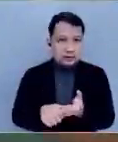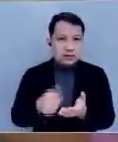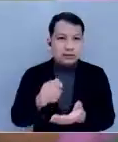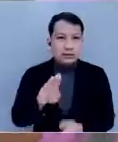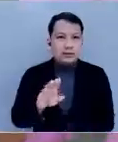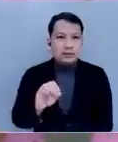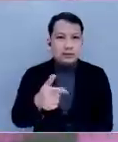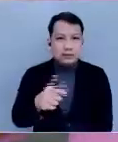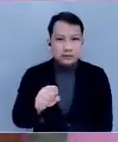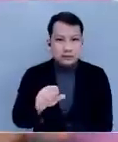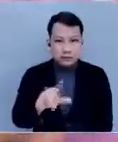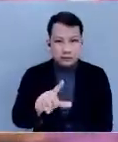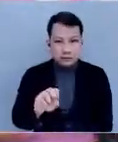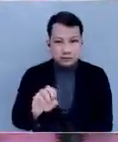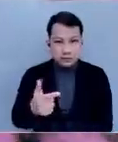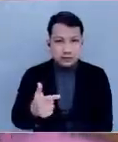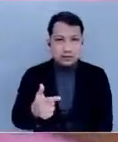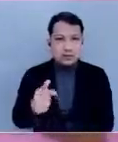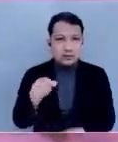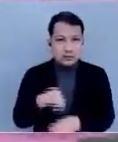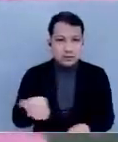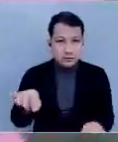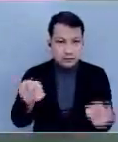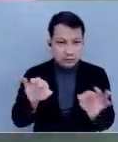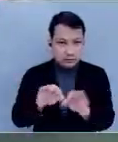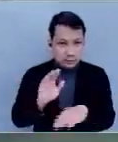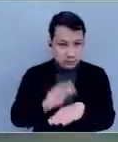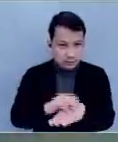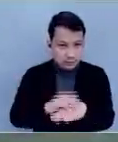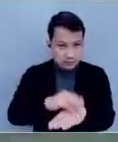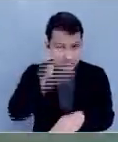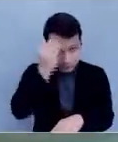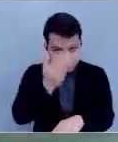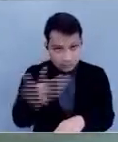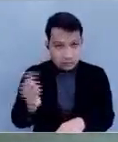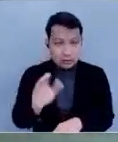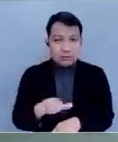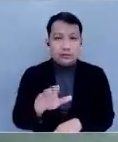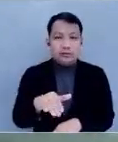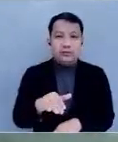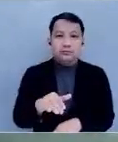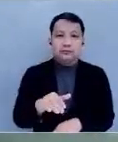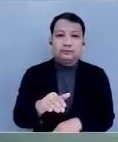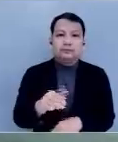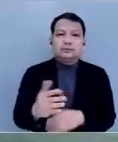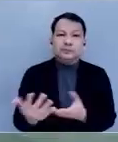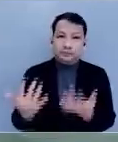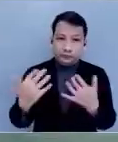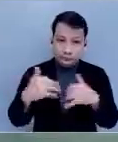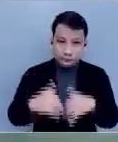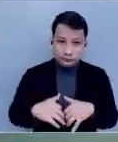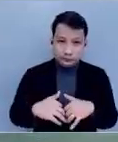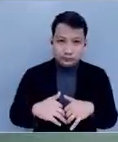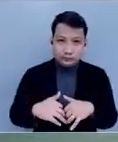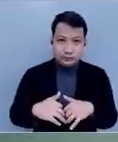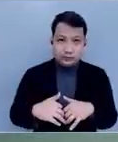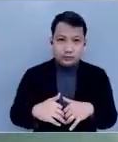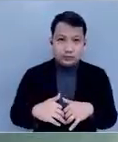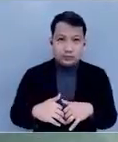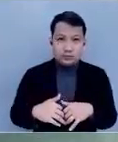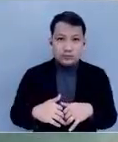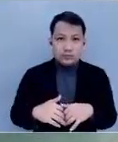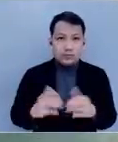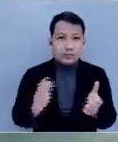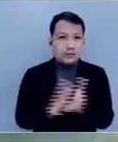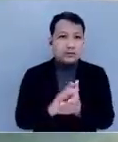Elementary School. Kaya paalala natin, payo natin sa ating mga kapatid na nagbabalak na pumunta dito sa presinto o dito sa kanyang paaralan